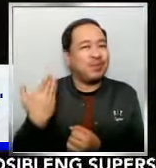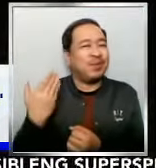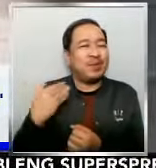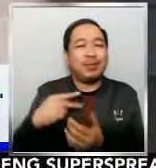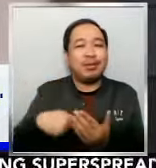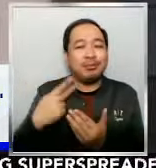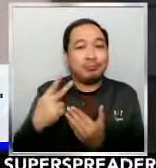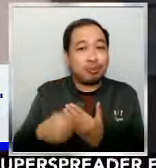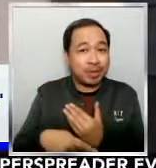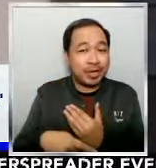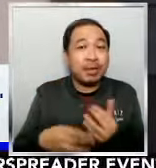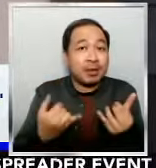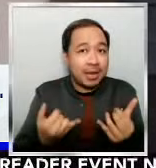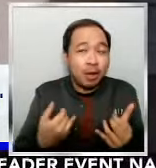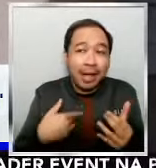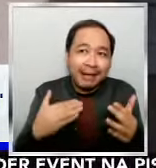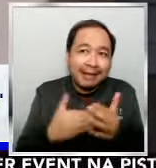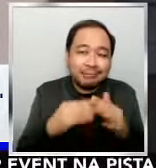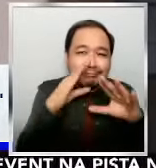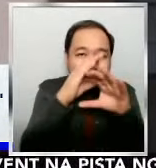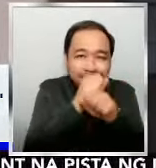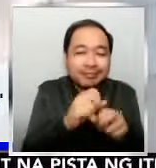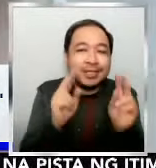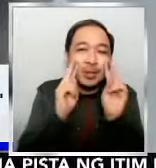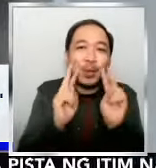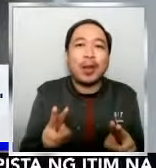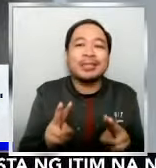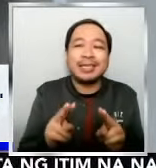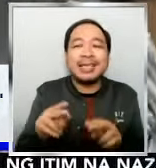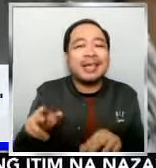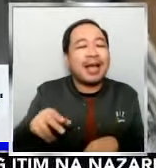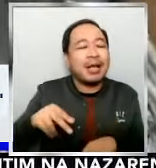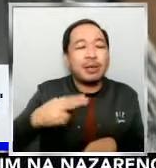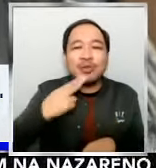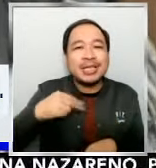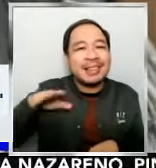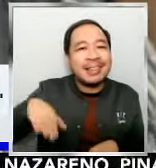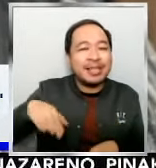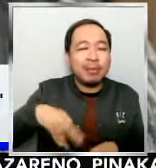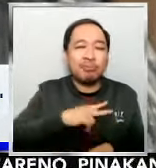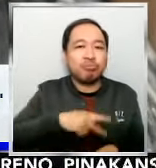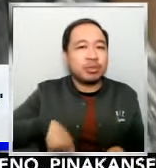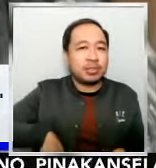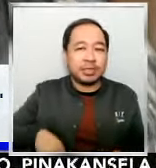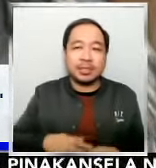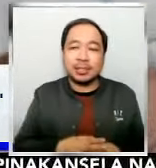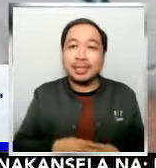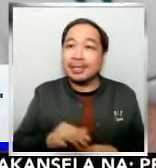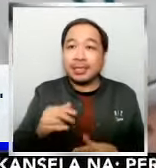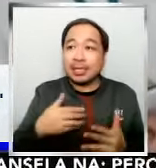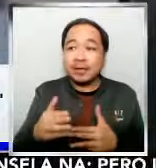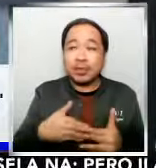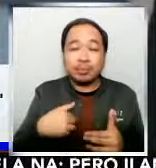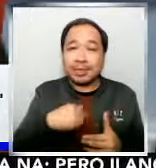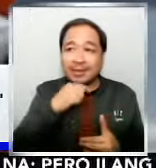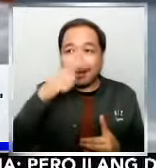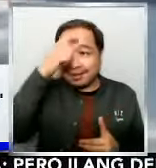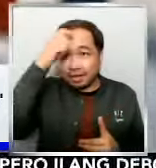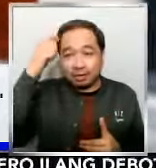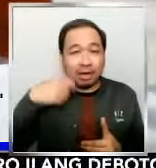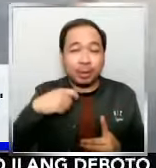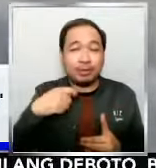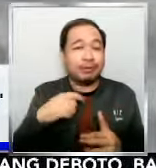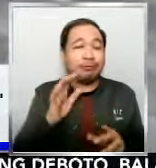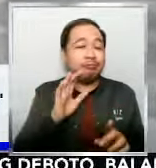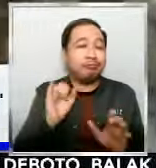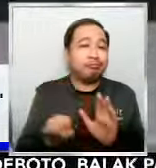Princess. Masusubaybayan natin kung paano siya apihin. Hindi man ako nakapagtapos sa mataas na paaralan. Hanggang sa maging isang